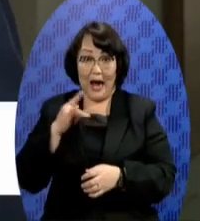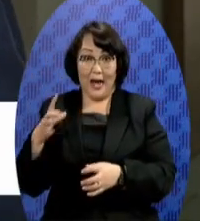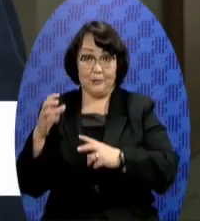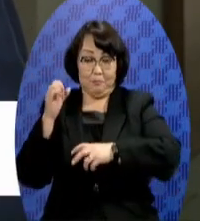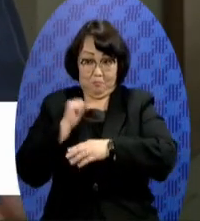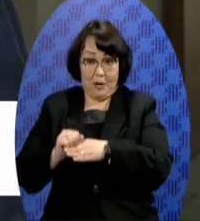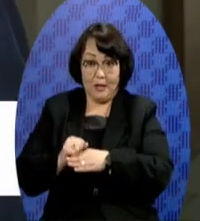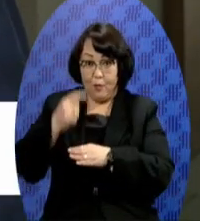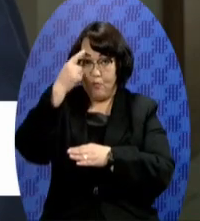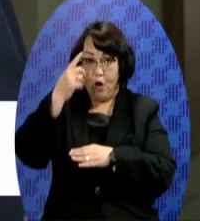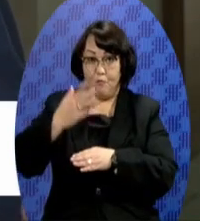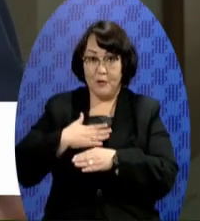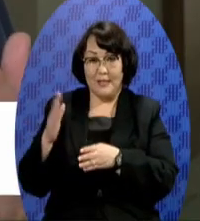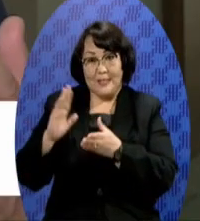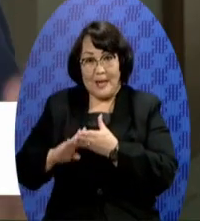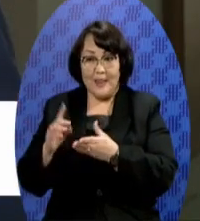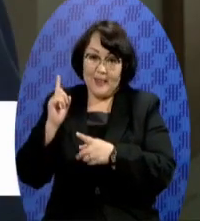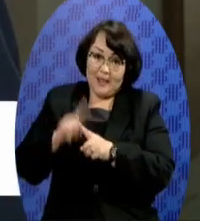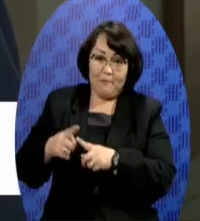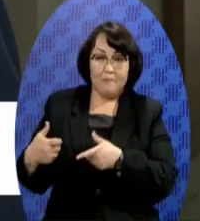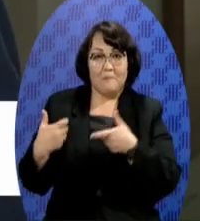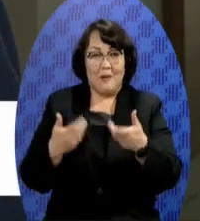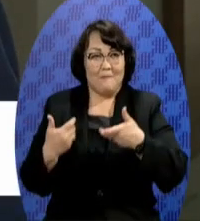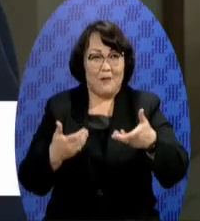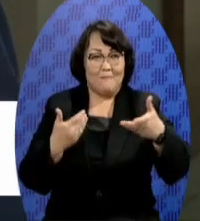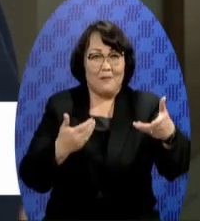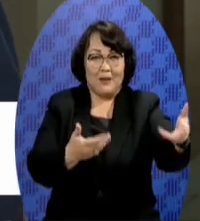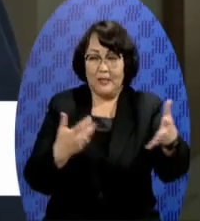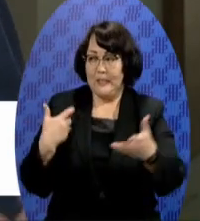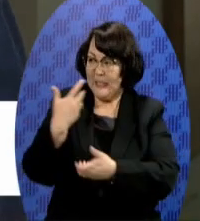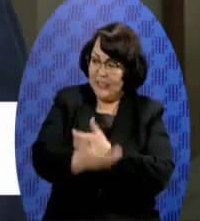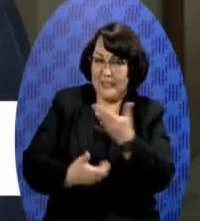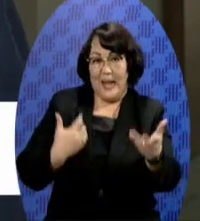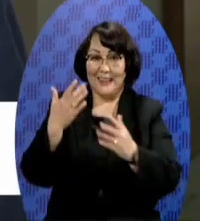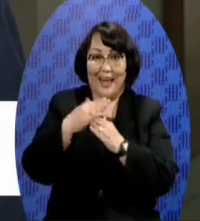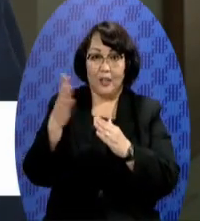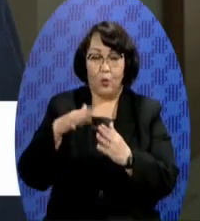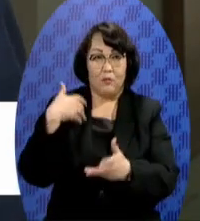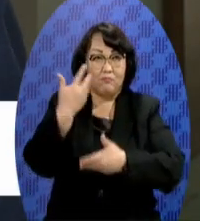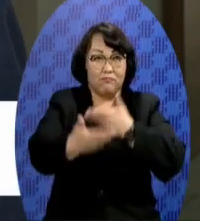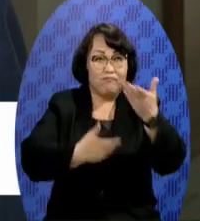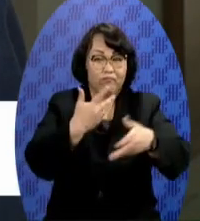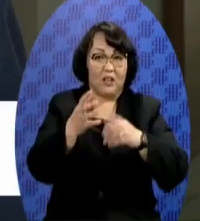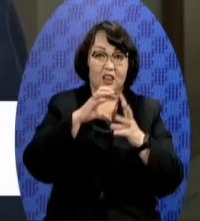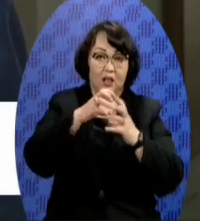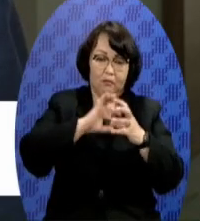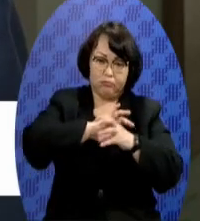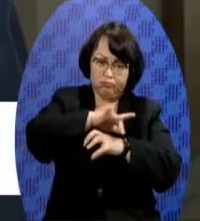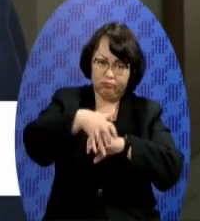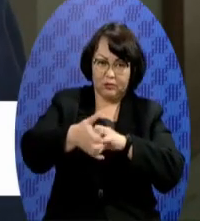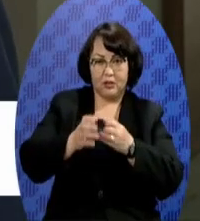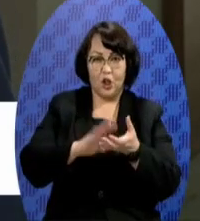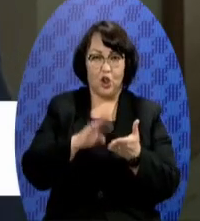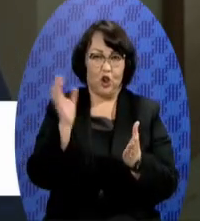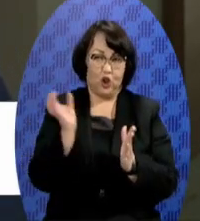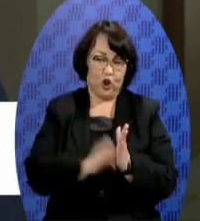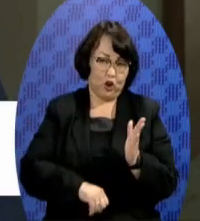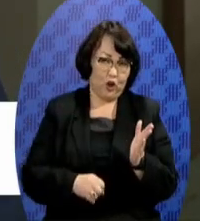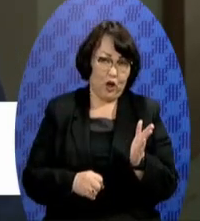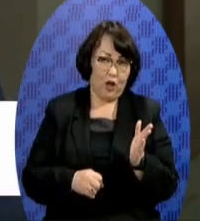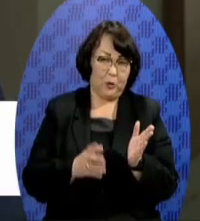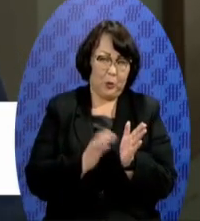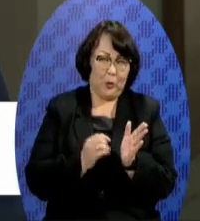талаар бид нар төшөө өөр одоо болцот юм уу юу байна вэ гэхэр зэрэг одоо энэ байгаль дээр байгаа эмийн ургамал энэ асуудлууд байна шин тийм. А